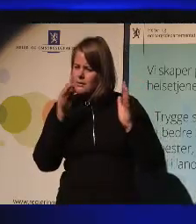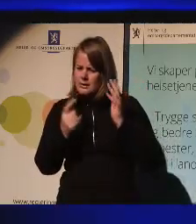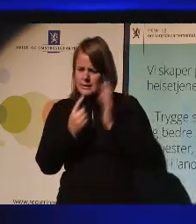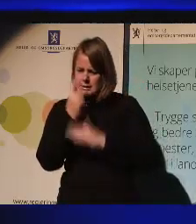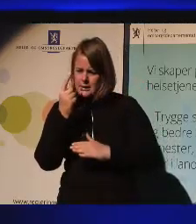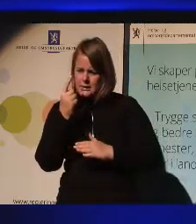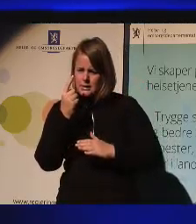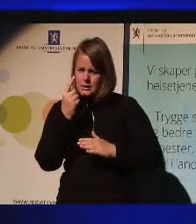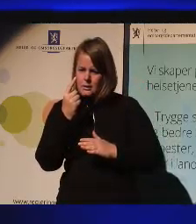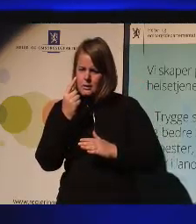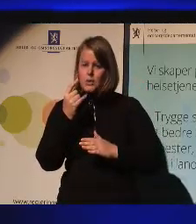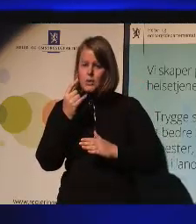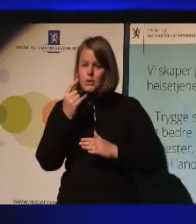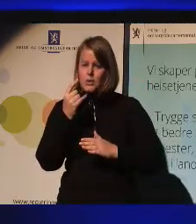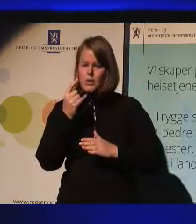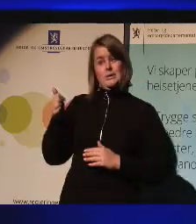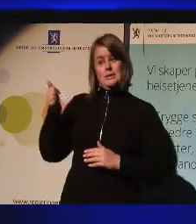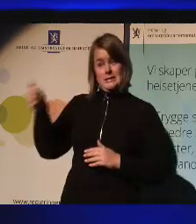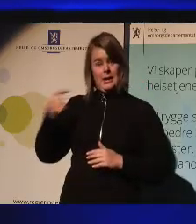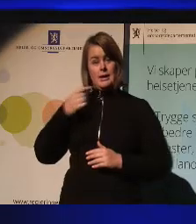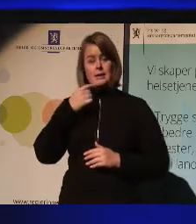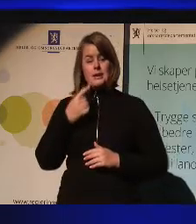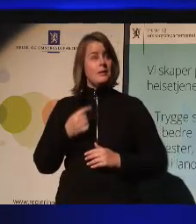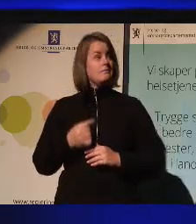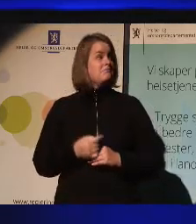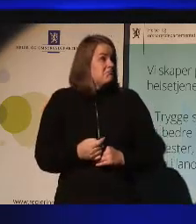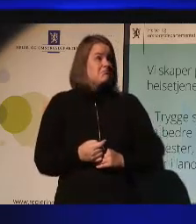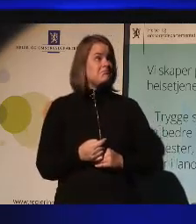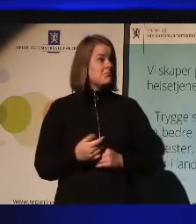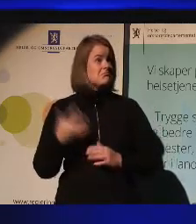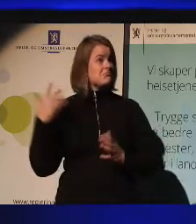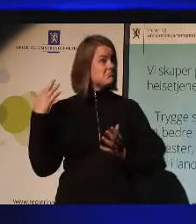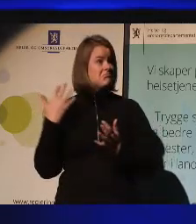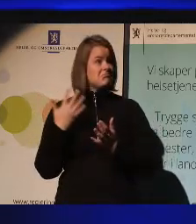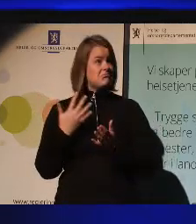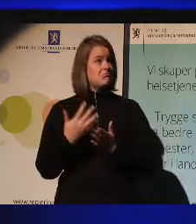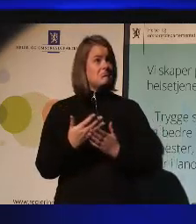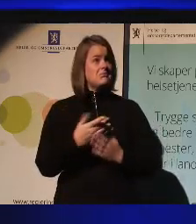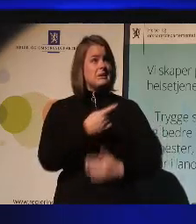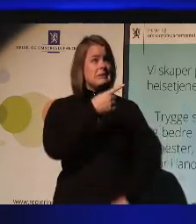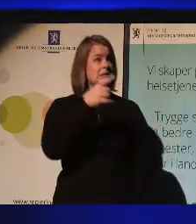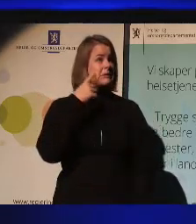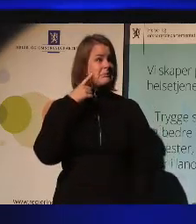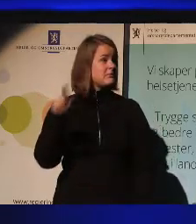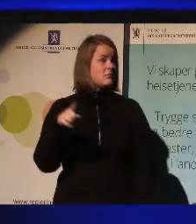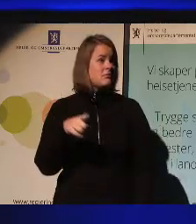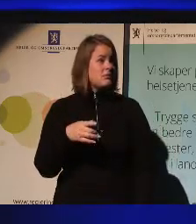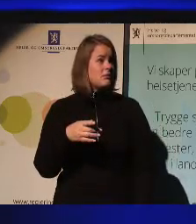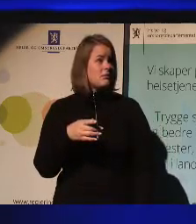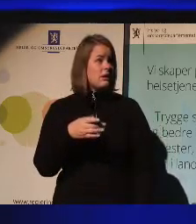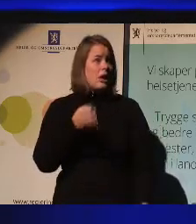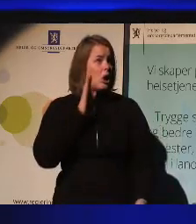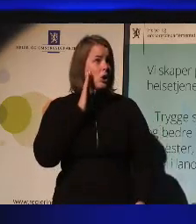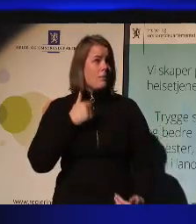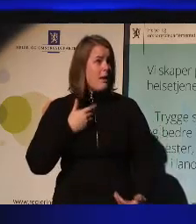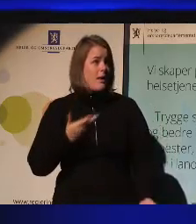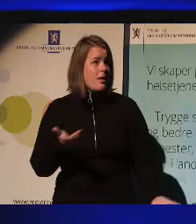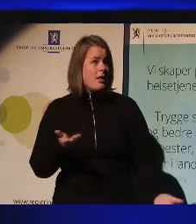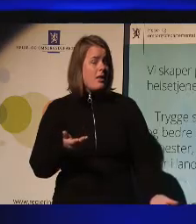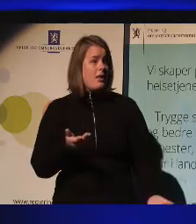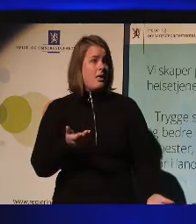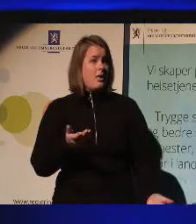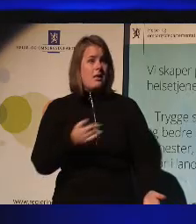Jo, Ida sa til oss at det er ingen som har hørt på meg. Det er ingen som har spurt meg